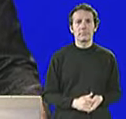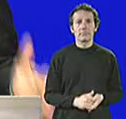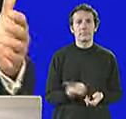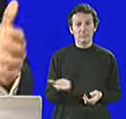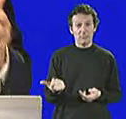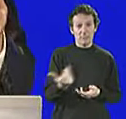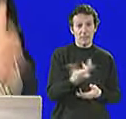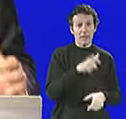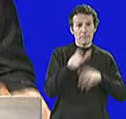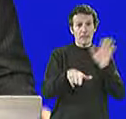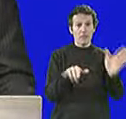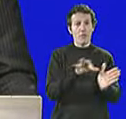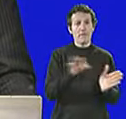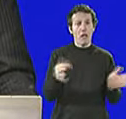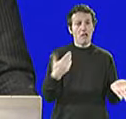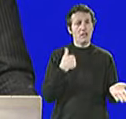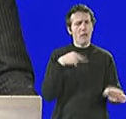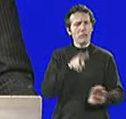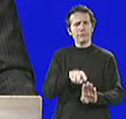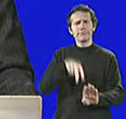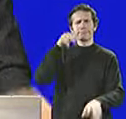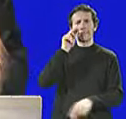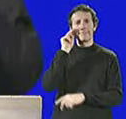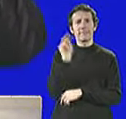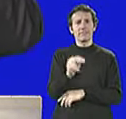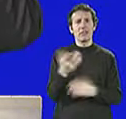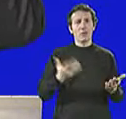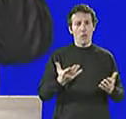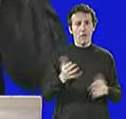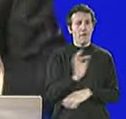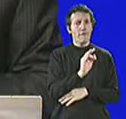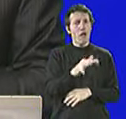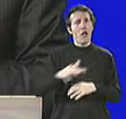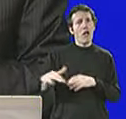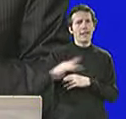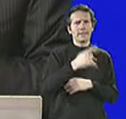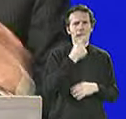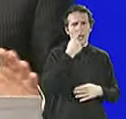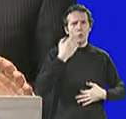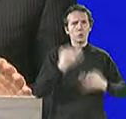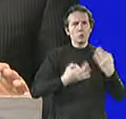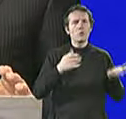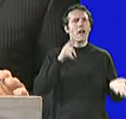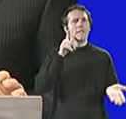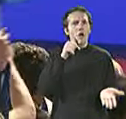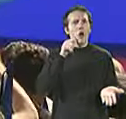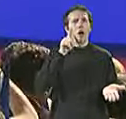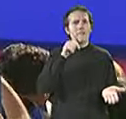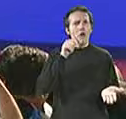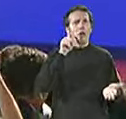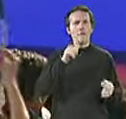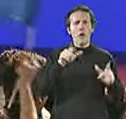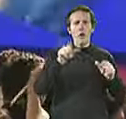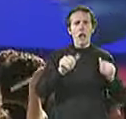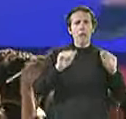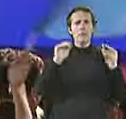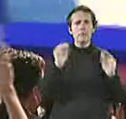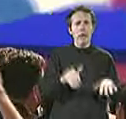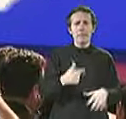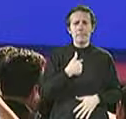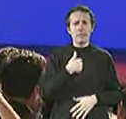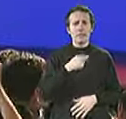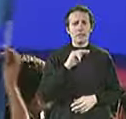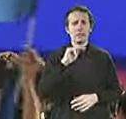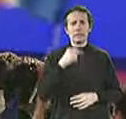devoir de lucidité, il y a une France qui a le sentiment que malgré tous ses efforts, elle ne décide pas de sa vie.